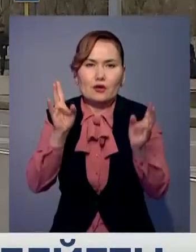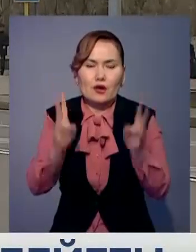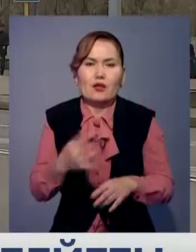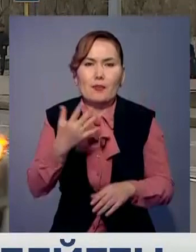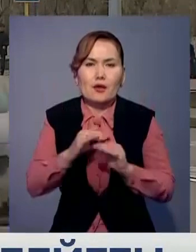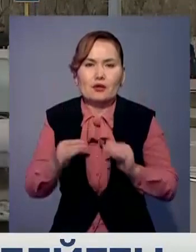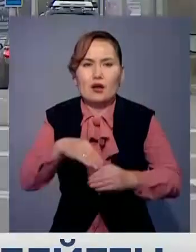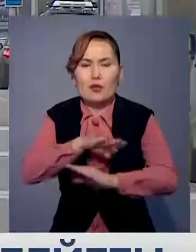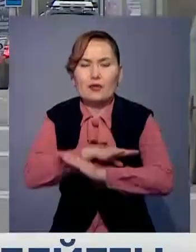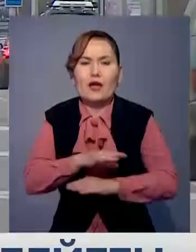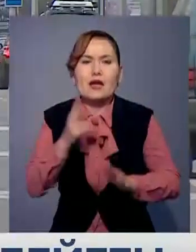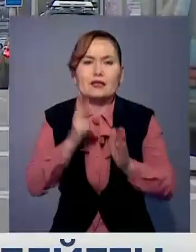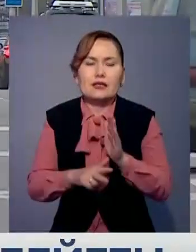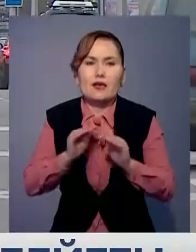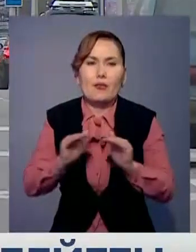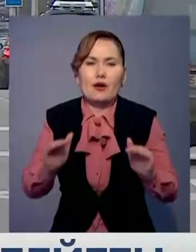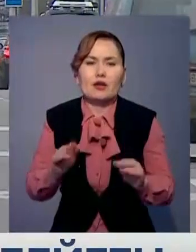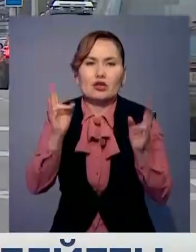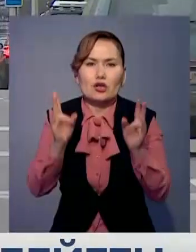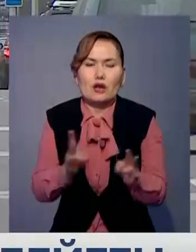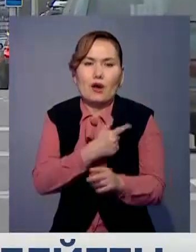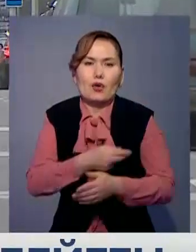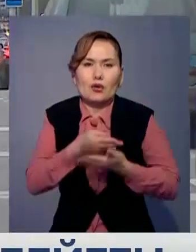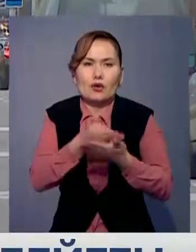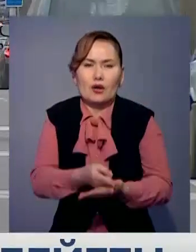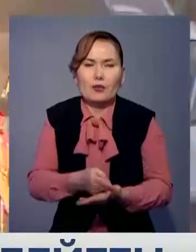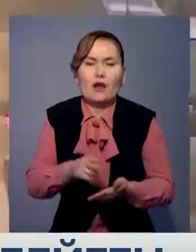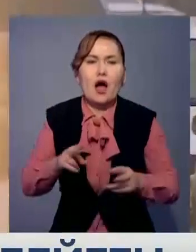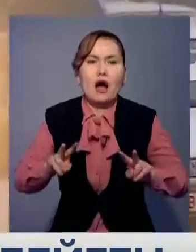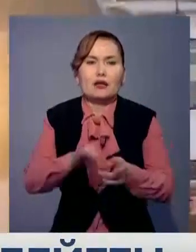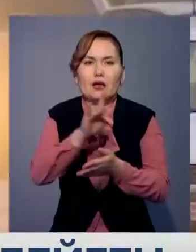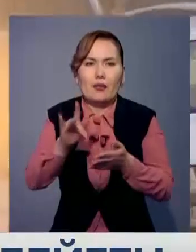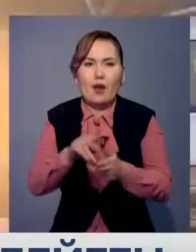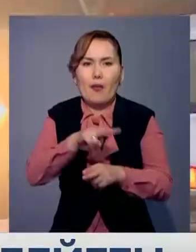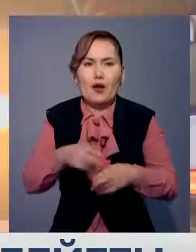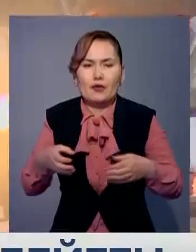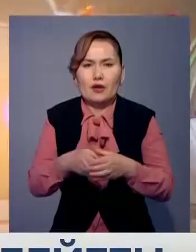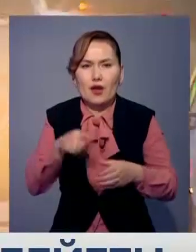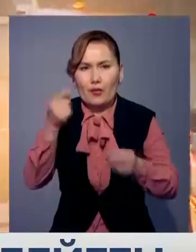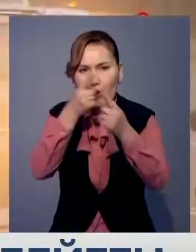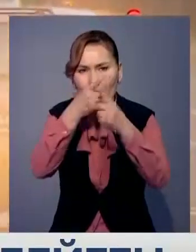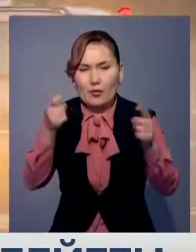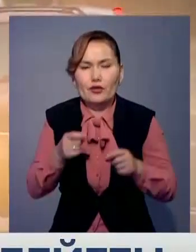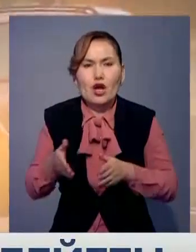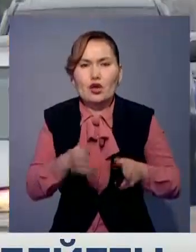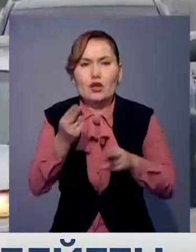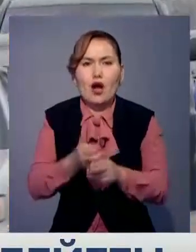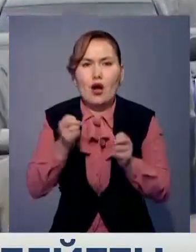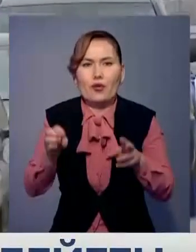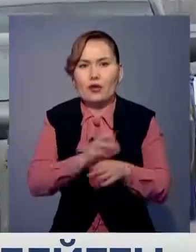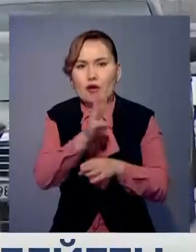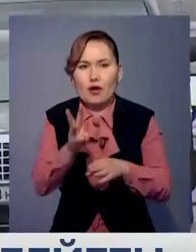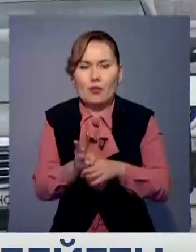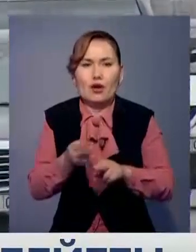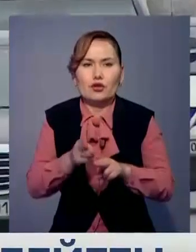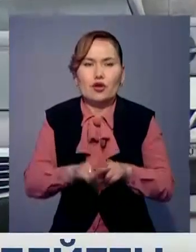жұмды, 80-ден астам бала жарақаттанып ауруханаға түсті. Нұрсұлтан қалалық полиция департаменті жолдағы қауіпсіздікті қамтамасыз ету мақсатында